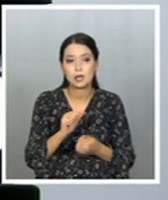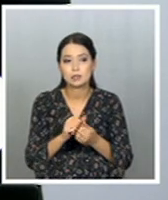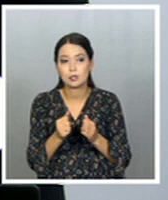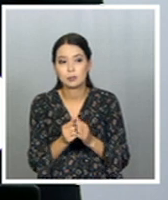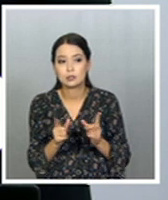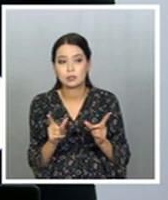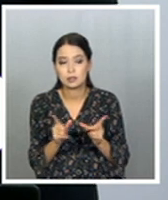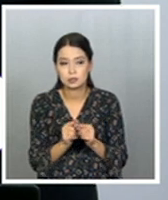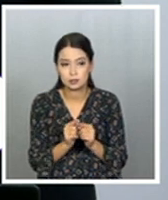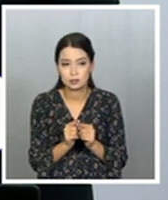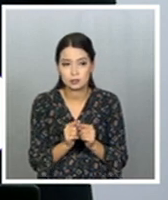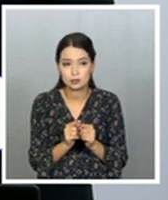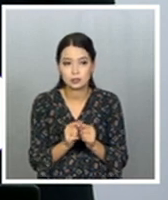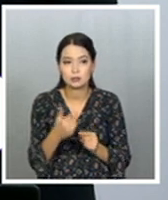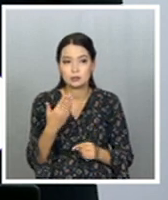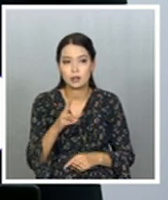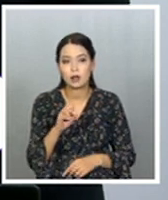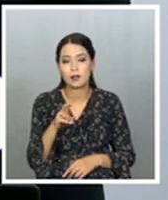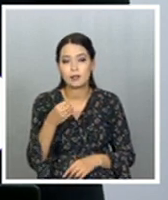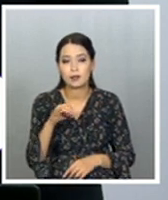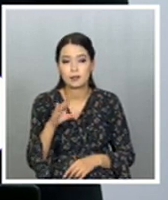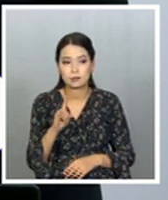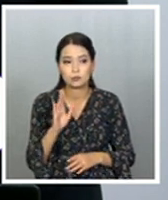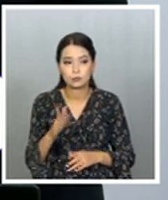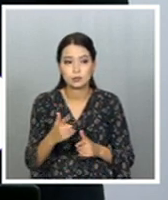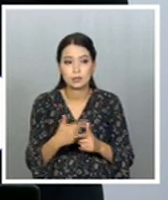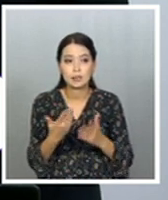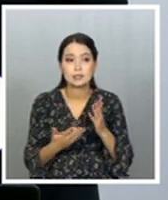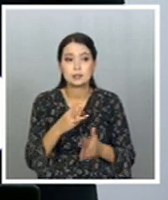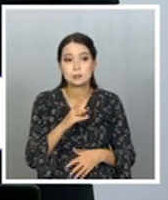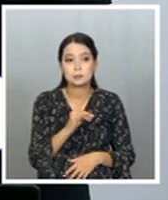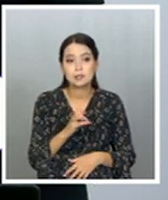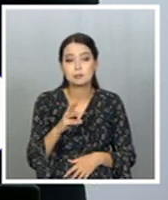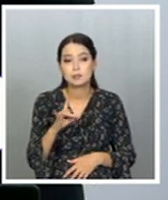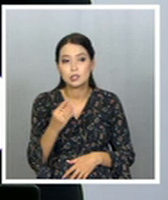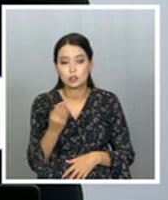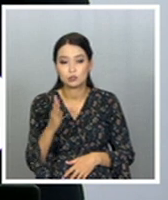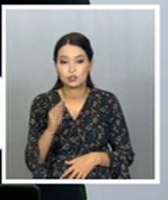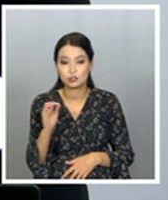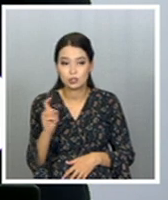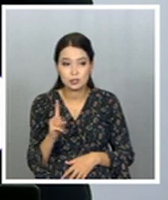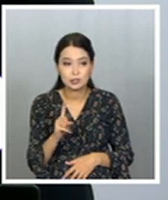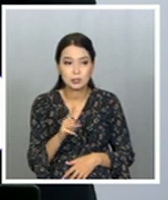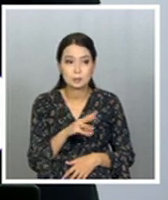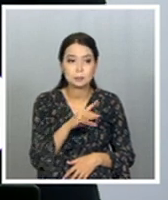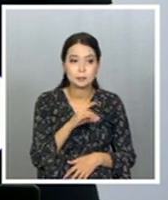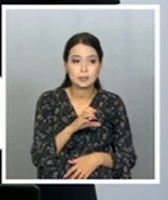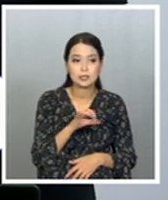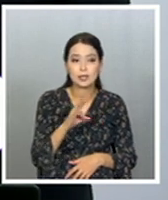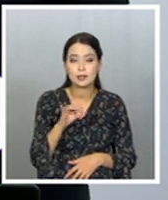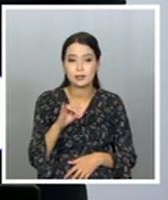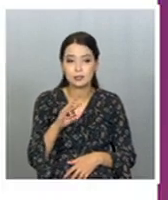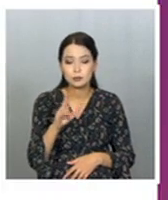қосындысынан қалайы қоласы, мыс пен мырыштың қосындысынан жез, мыс пен никельдің